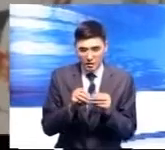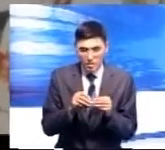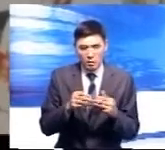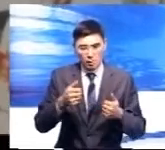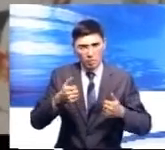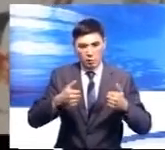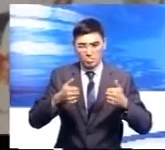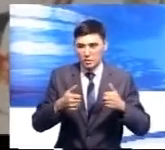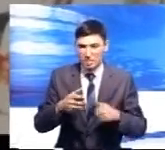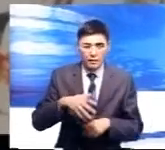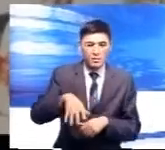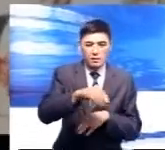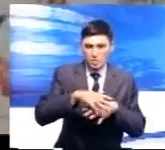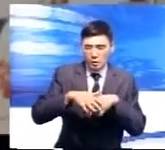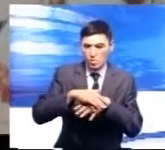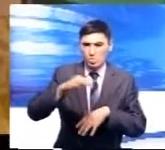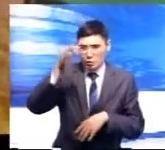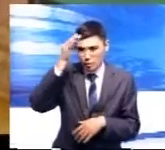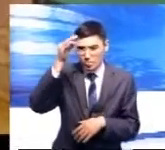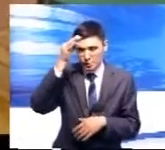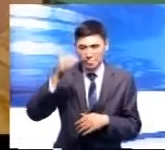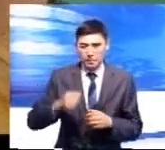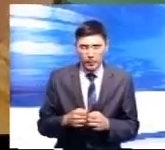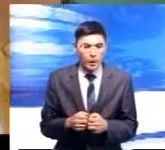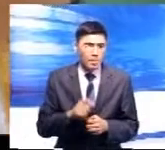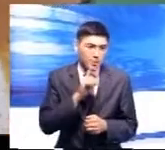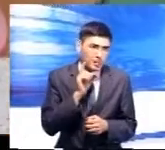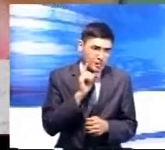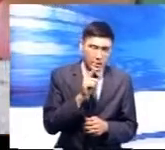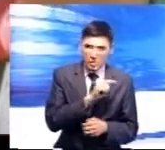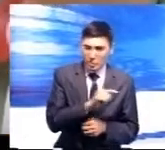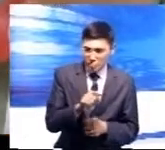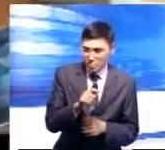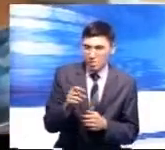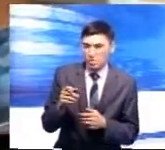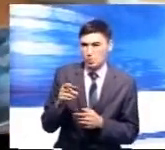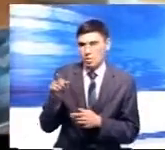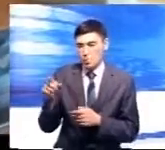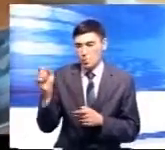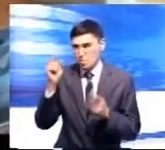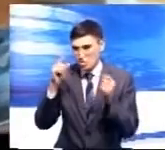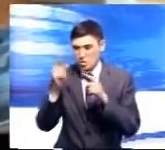гостей мероприятия, его творческие произведения воспитывают у молодежи любовь к родной земле. В ходе